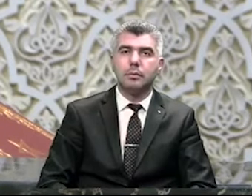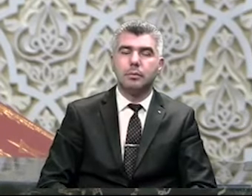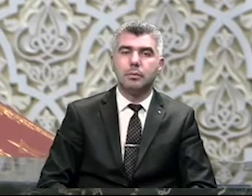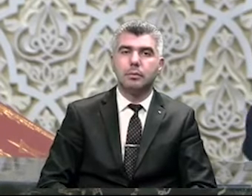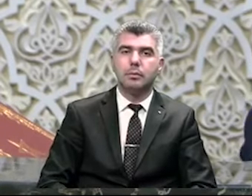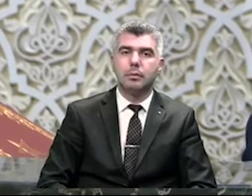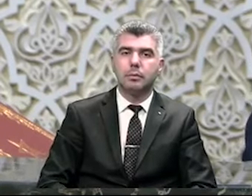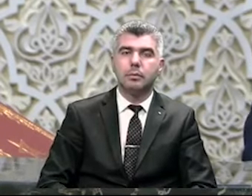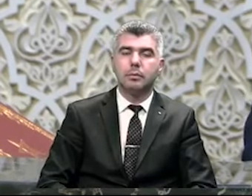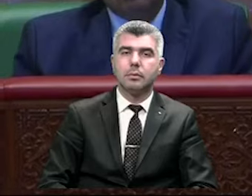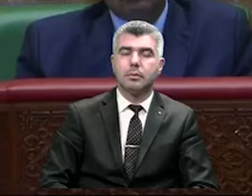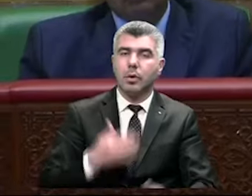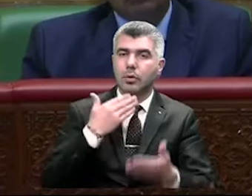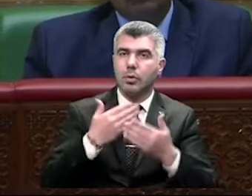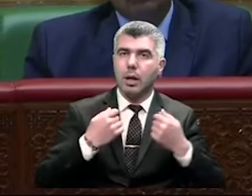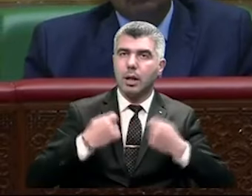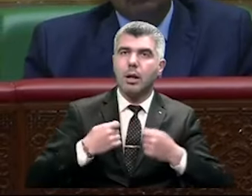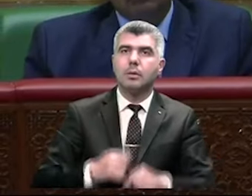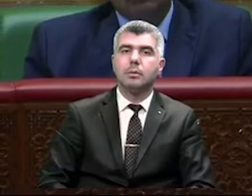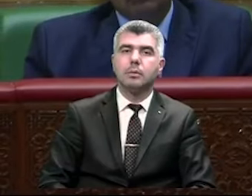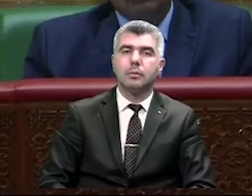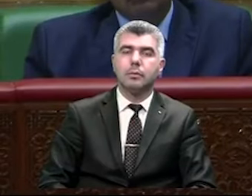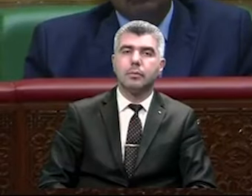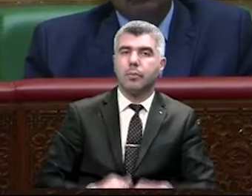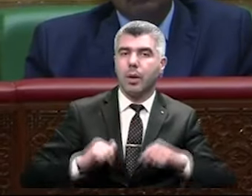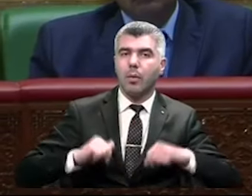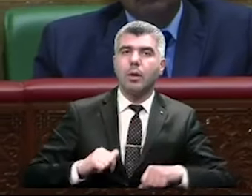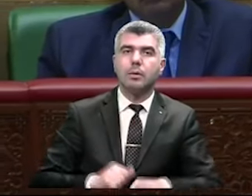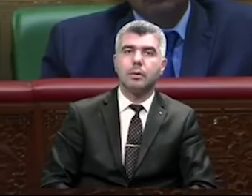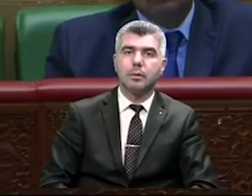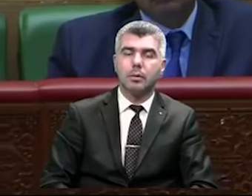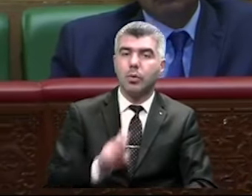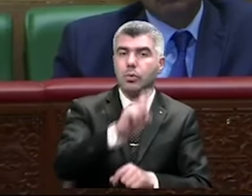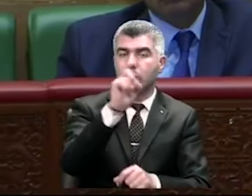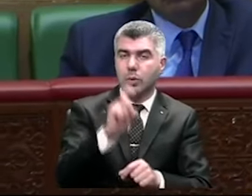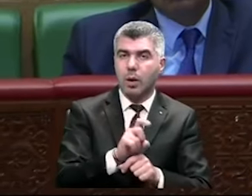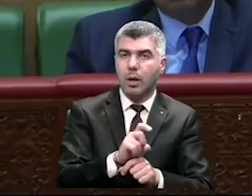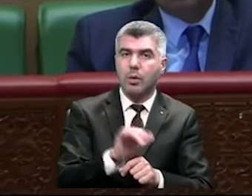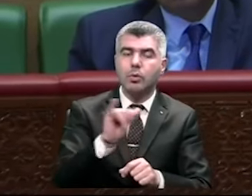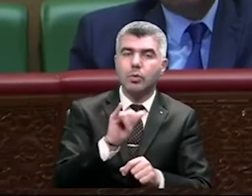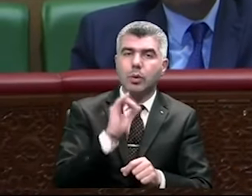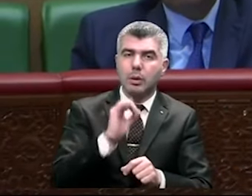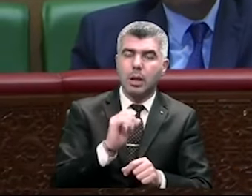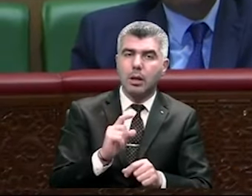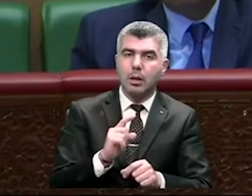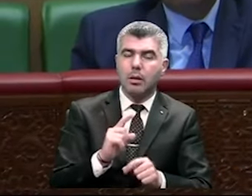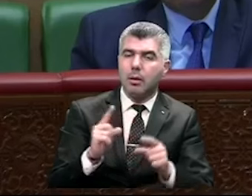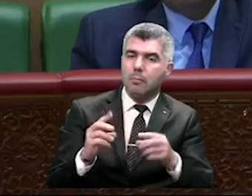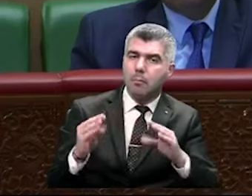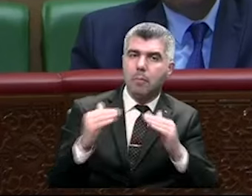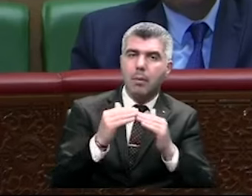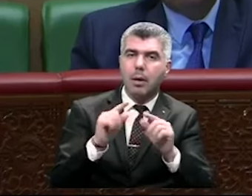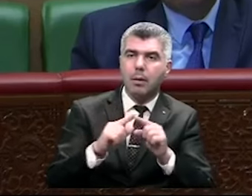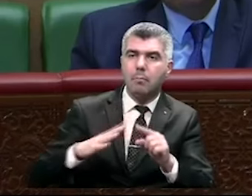فاطمه شكرا السيد الرئيس السيد الوزير المحترم نسائلكم عن وسائل النقل الرابطه بين المطارات